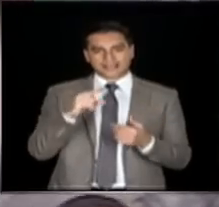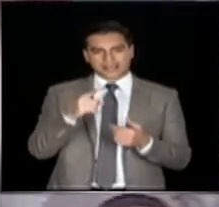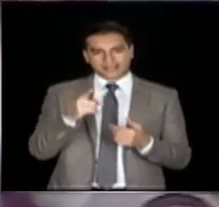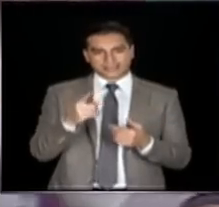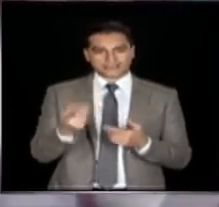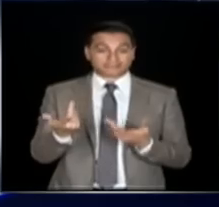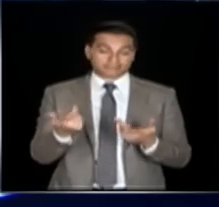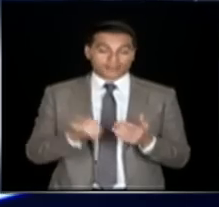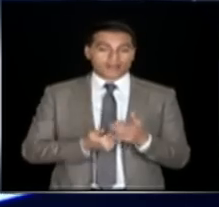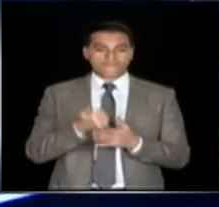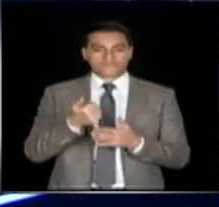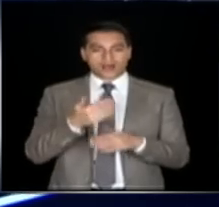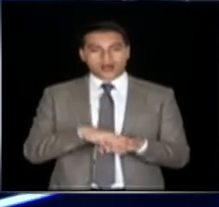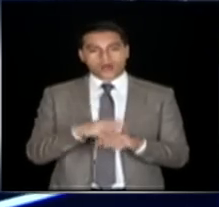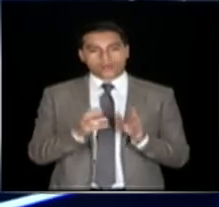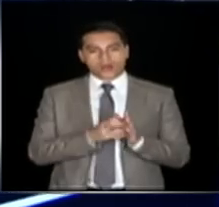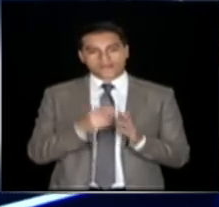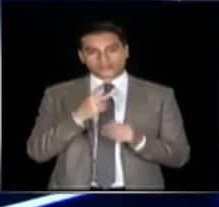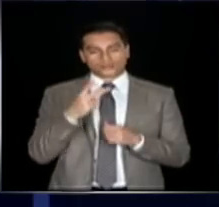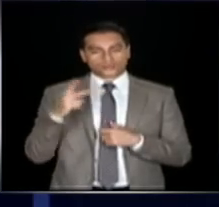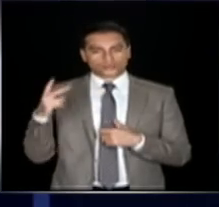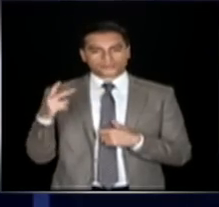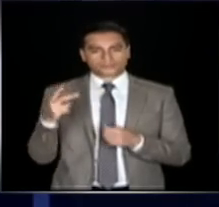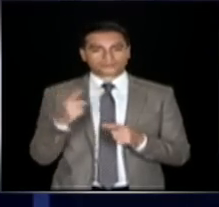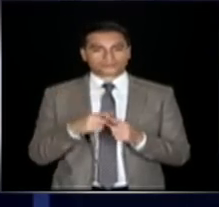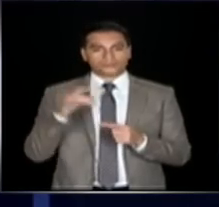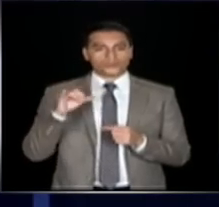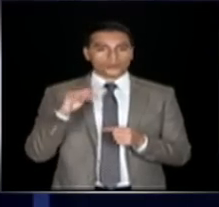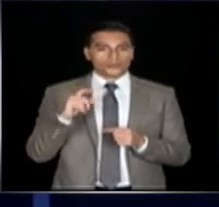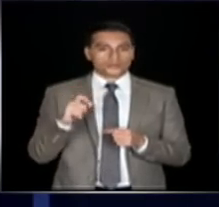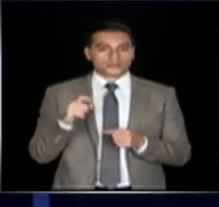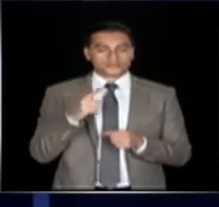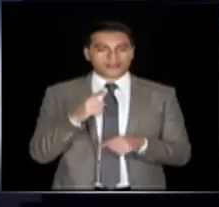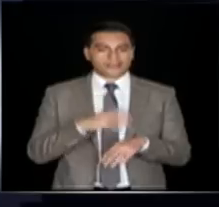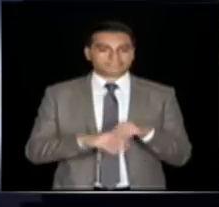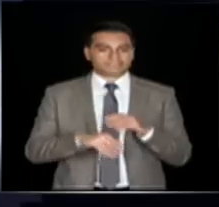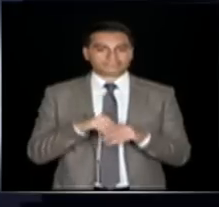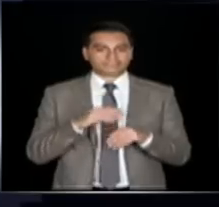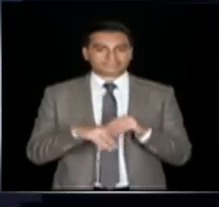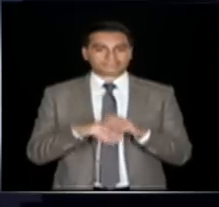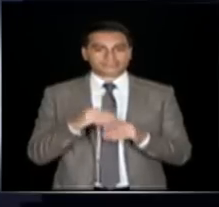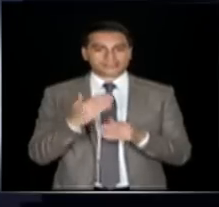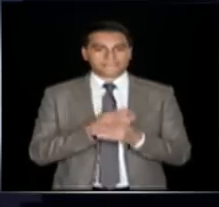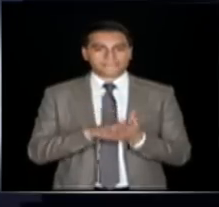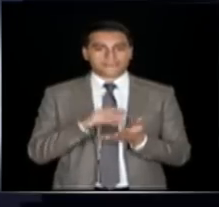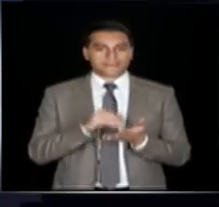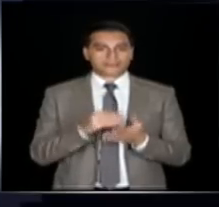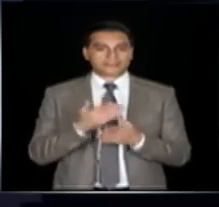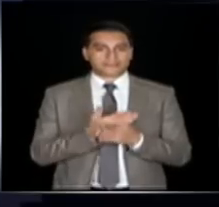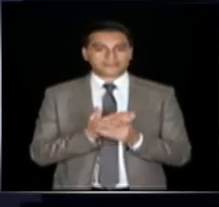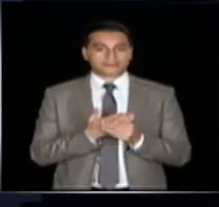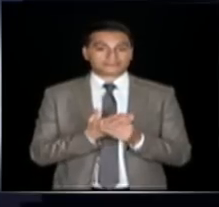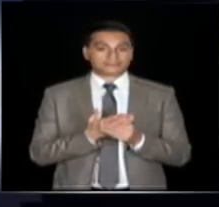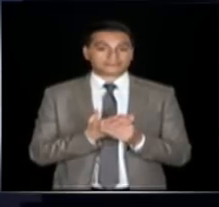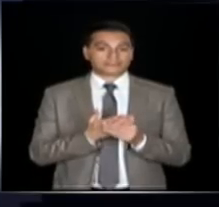الكليه 2022. يوسف محسن كنت عمال تفرق من ساعه ما ابتدينا، ايه الحكايه؟